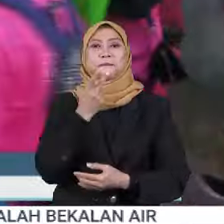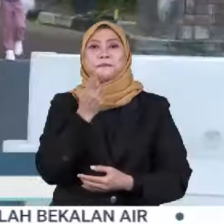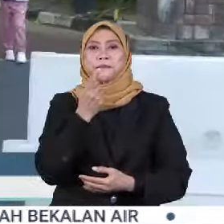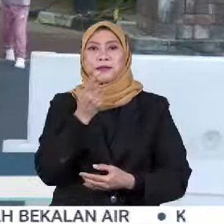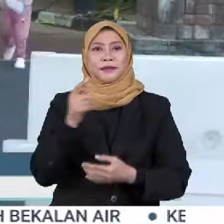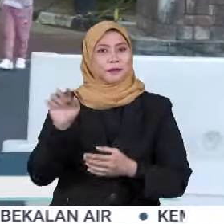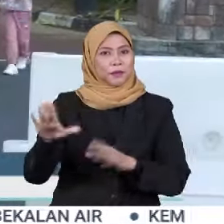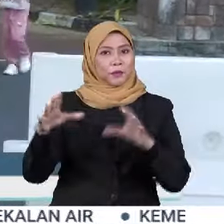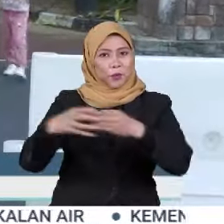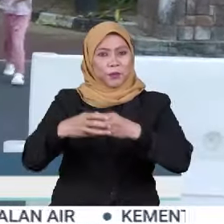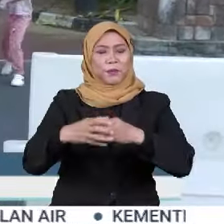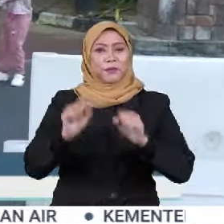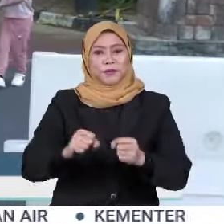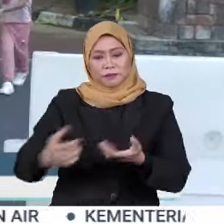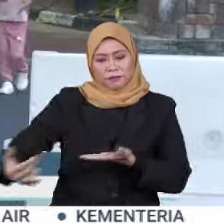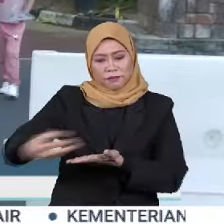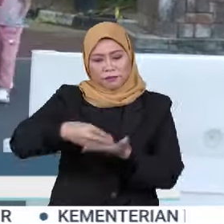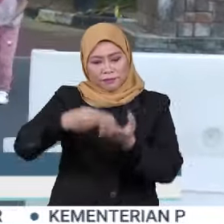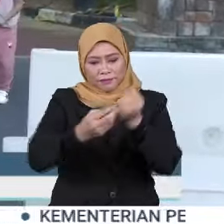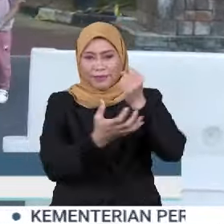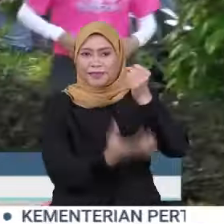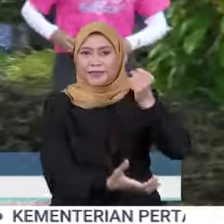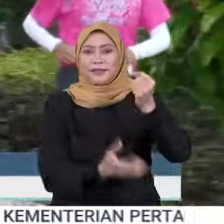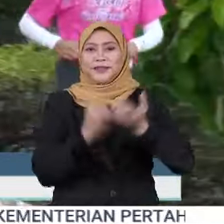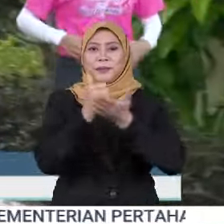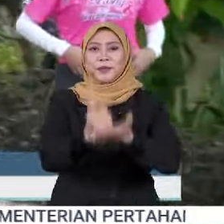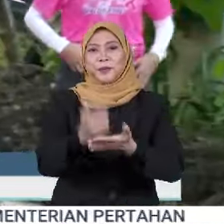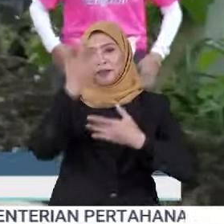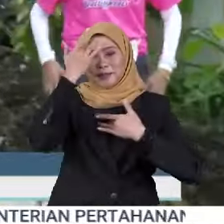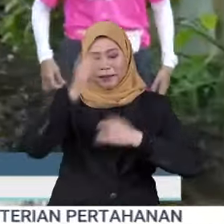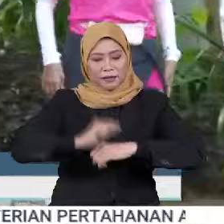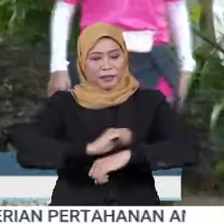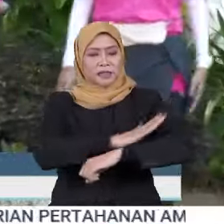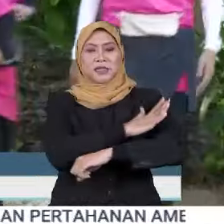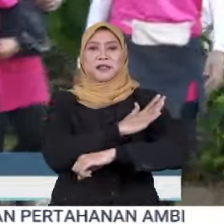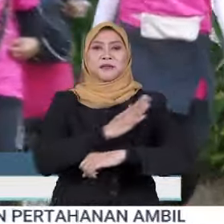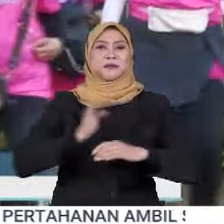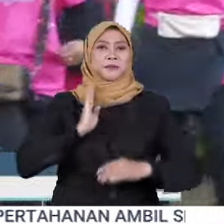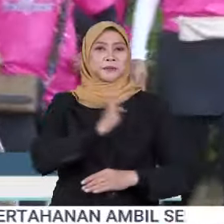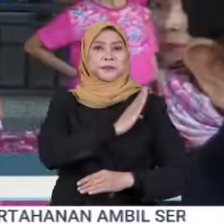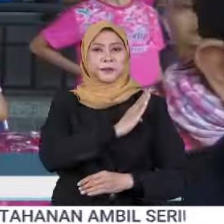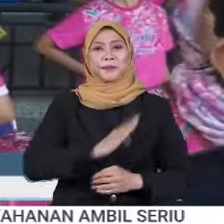menjalankan program berbentuk kutipan dana bagi membantu pesakit Kenzo payudara